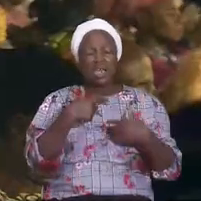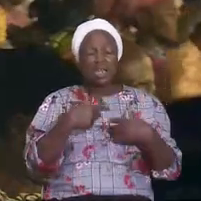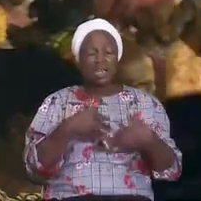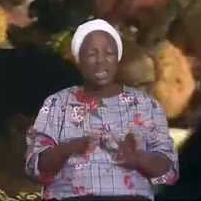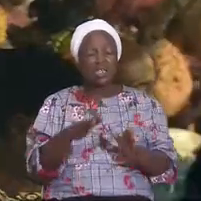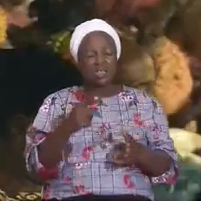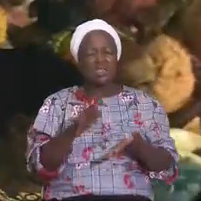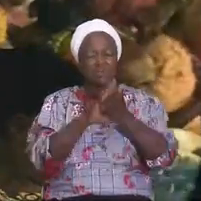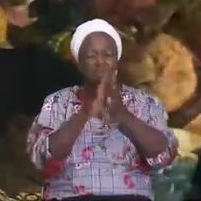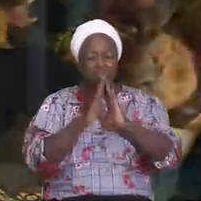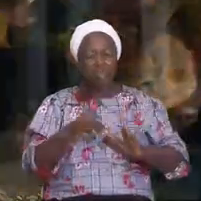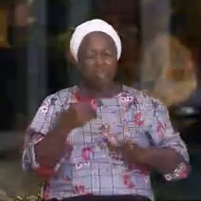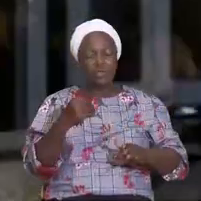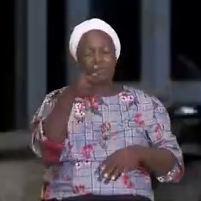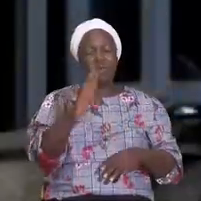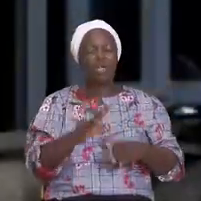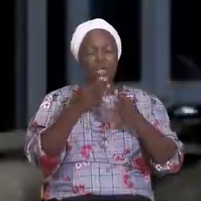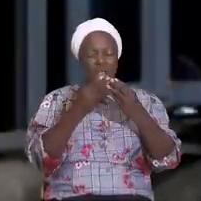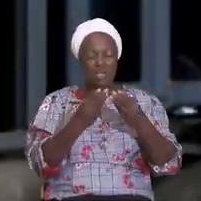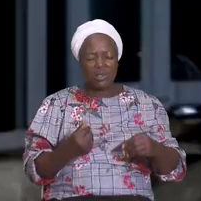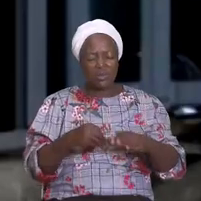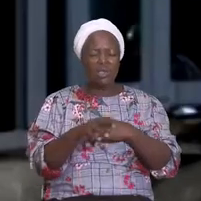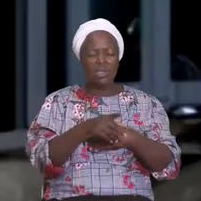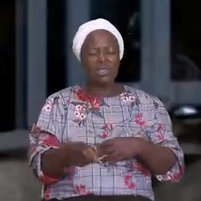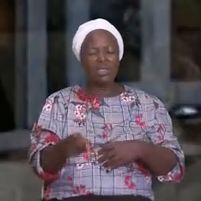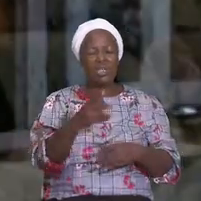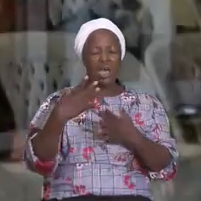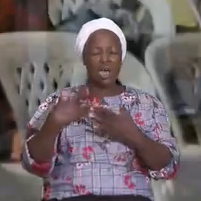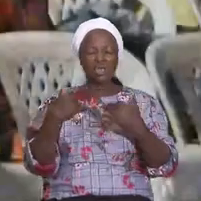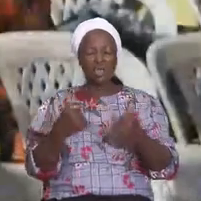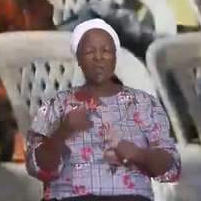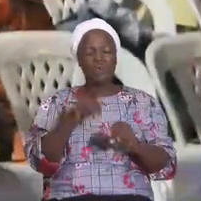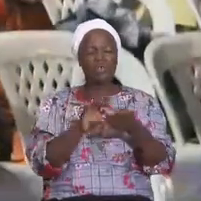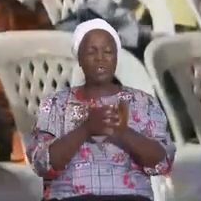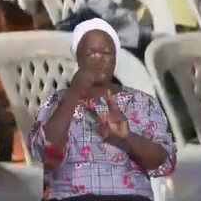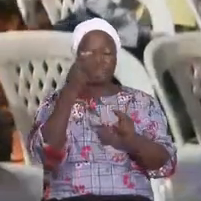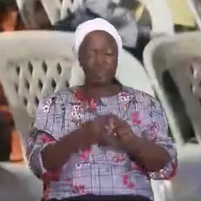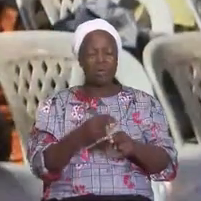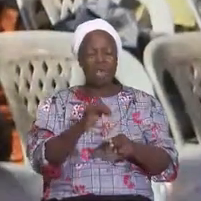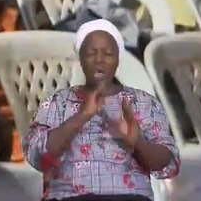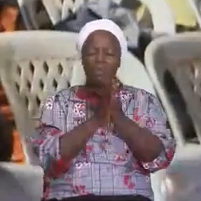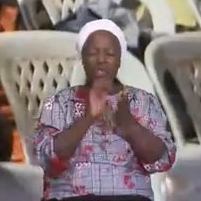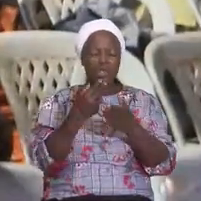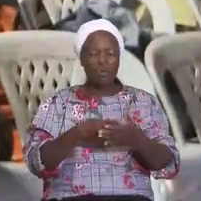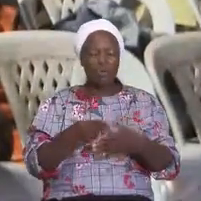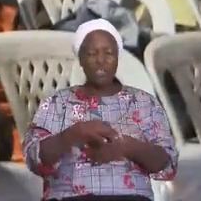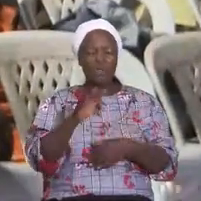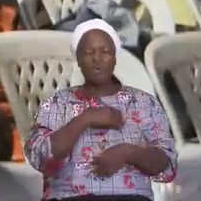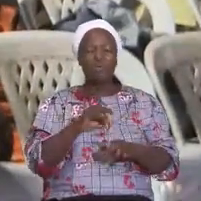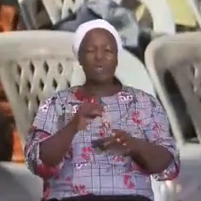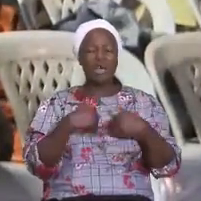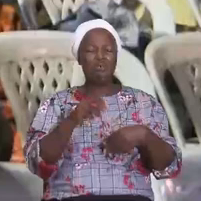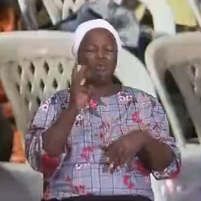la rédemption maintenant. Que la paix de Dieu soit établie dans leur cœur maintenant, au nom de